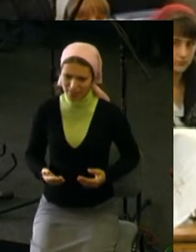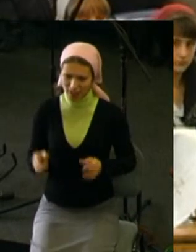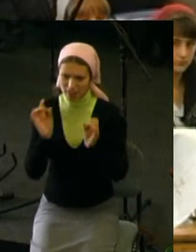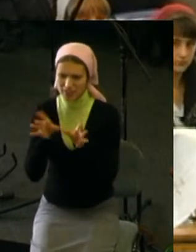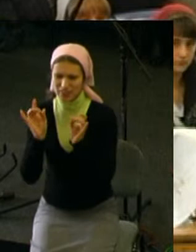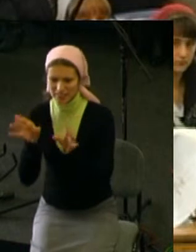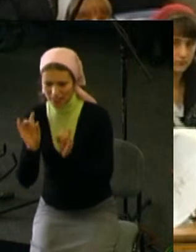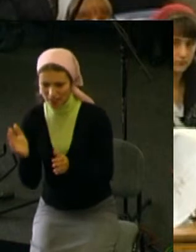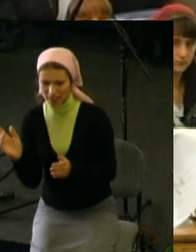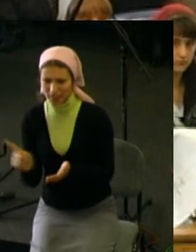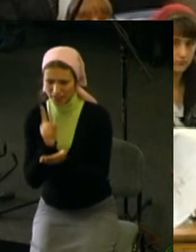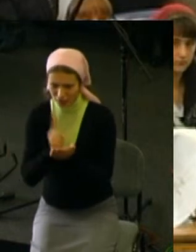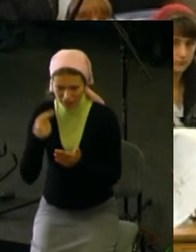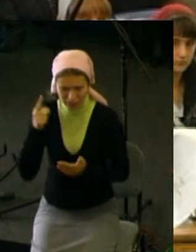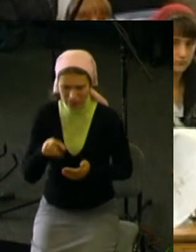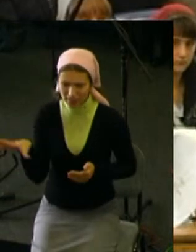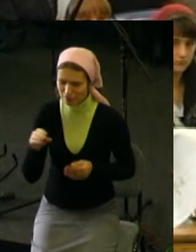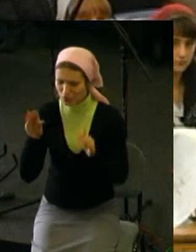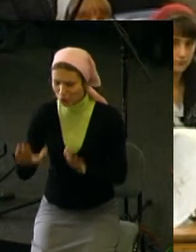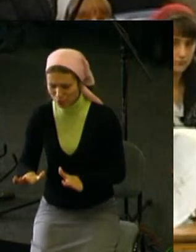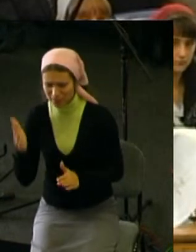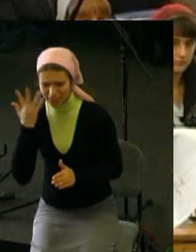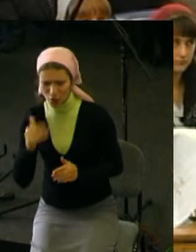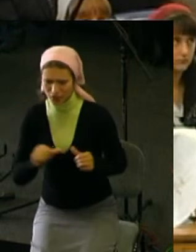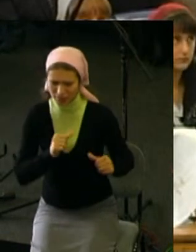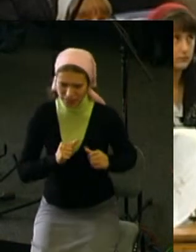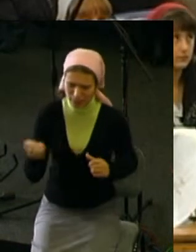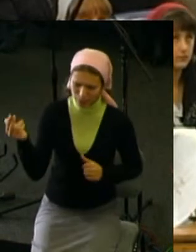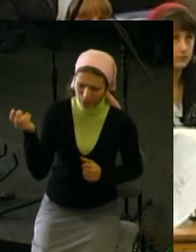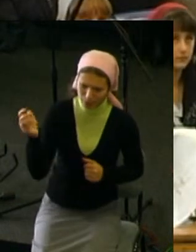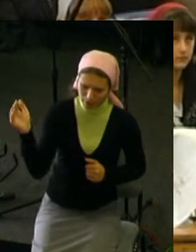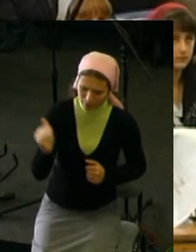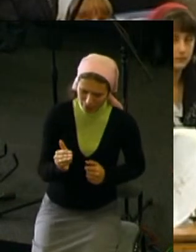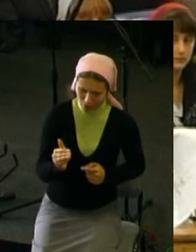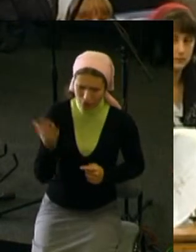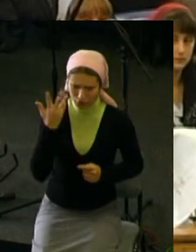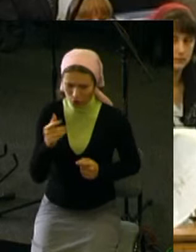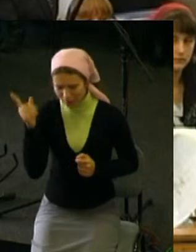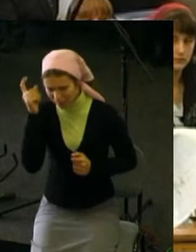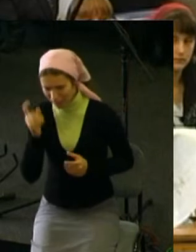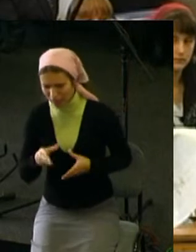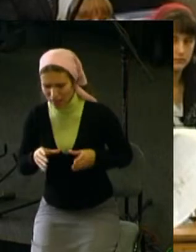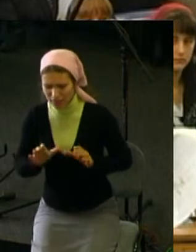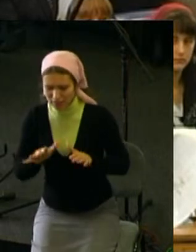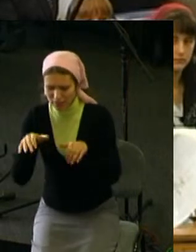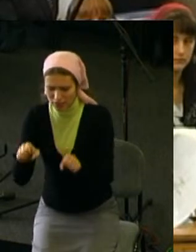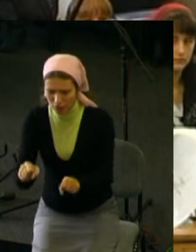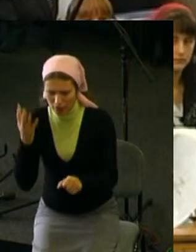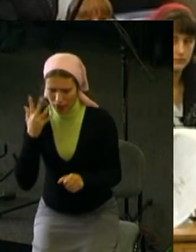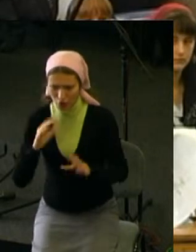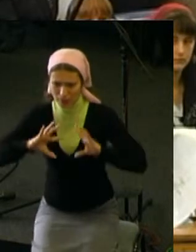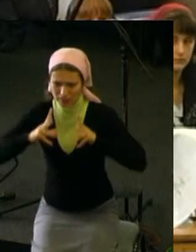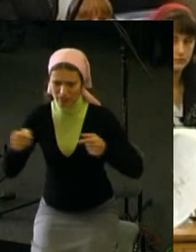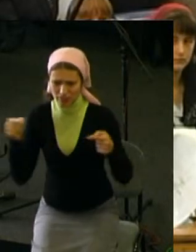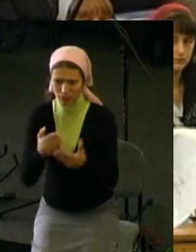визнання яке я маю здати на всякому місці коли гріх приходить знаєте коли Сатана наступає коли